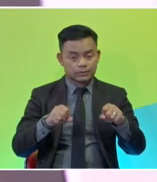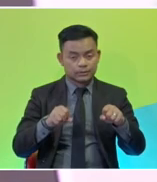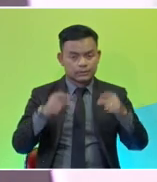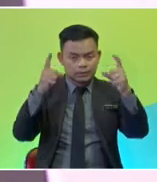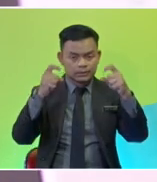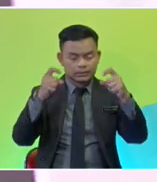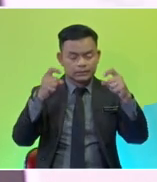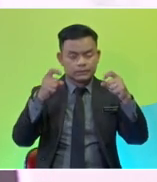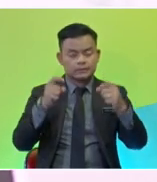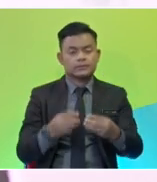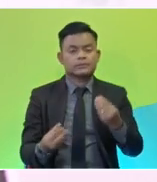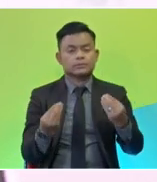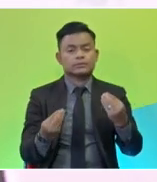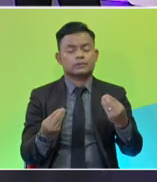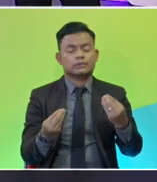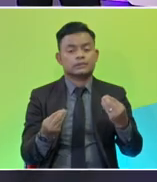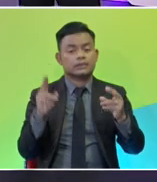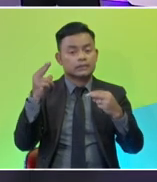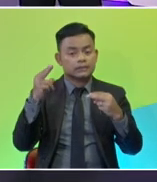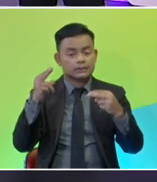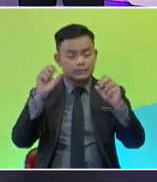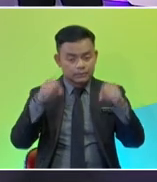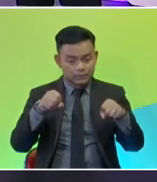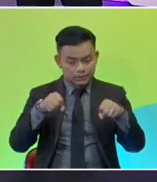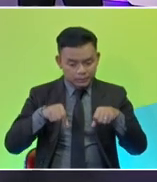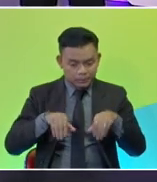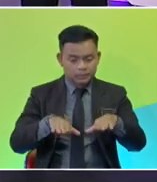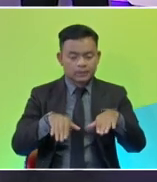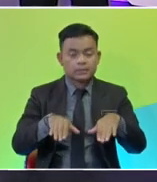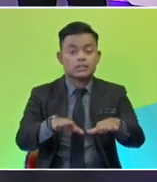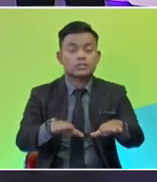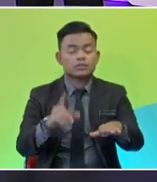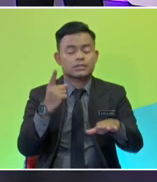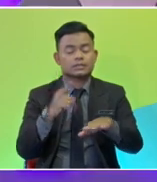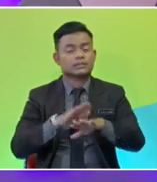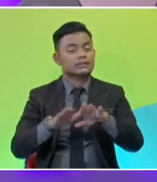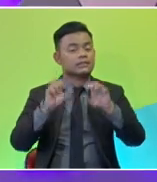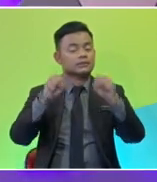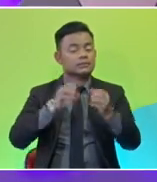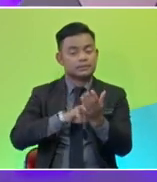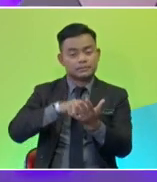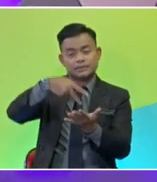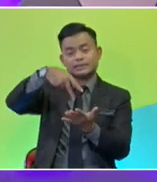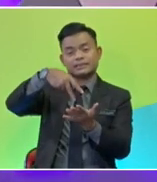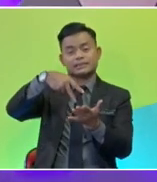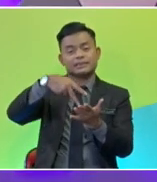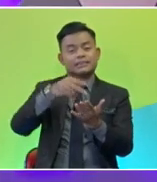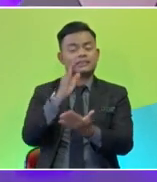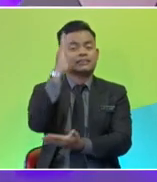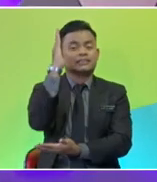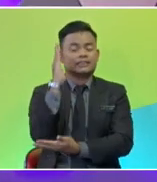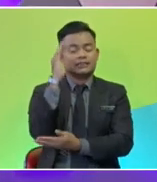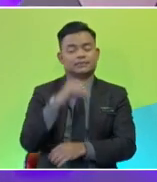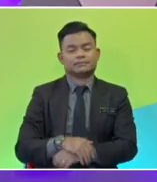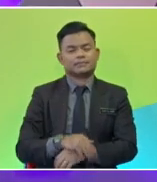mungkin hanya boleh menyusut itu tidak boleh lagi untuk berdiri tegak Jadi sebenarnya apa